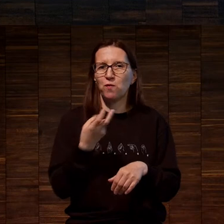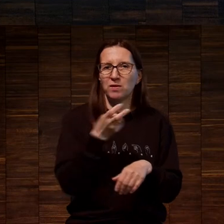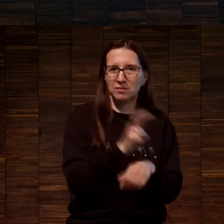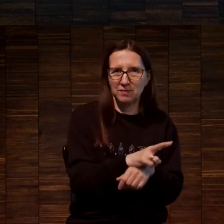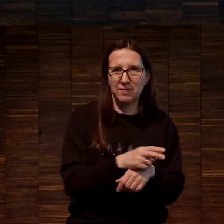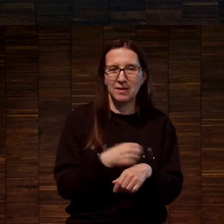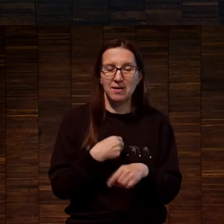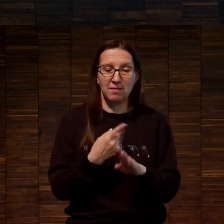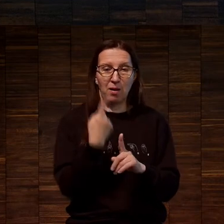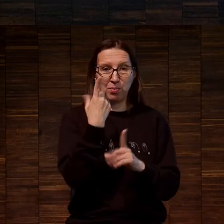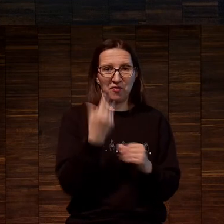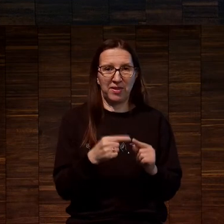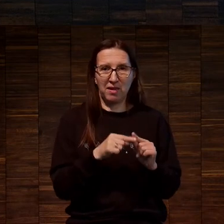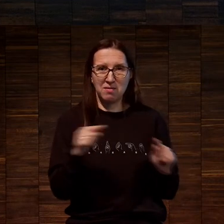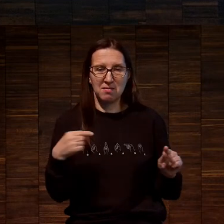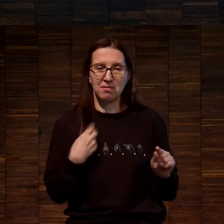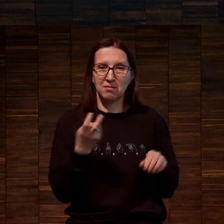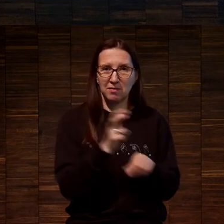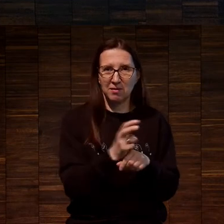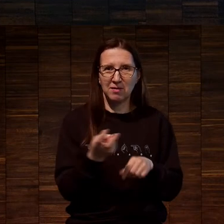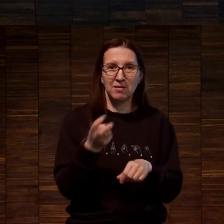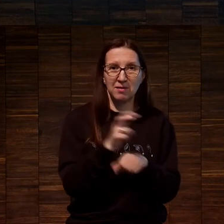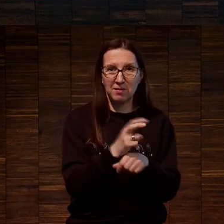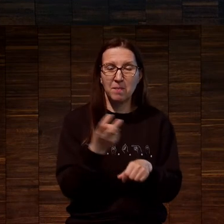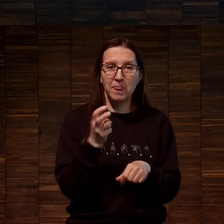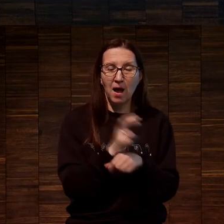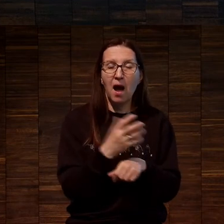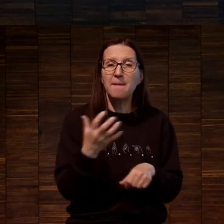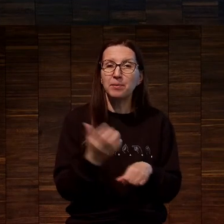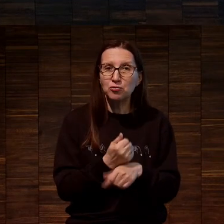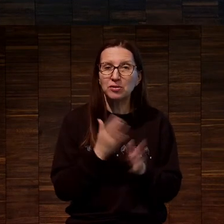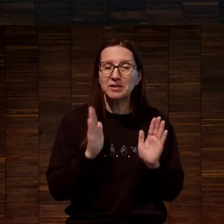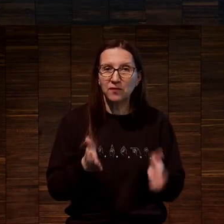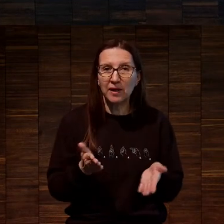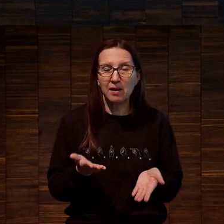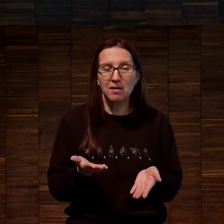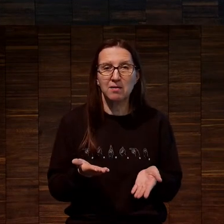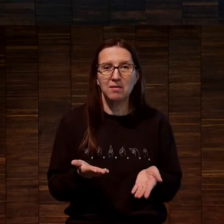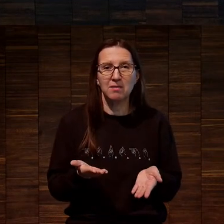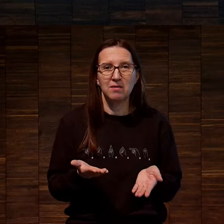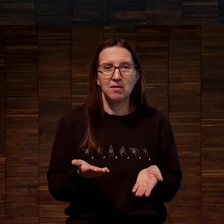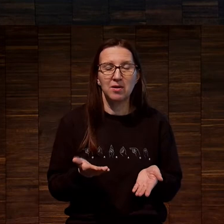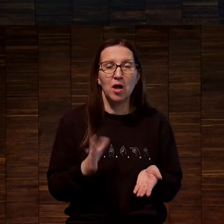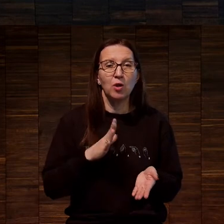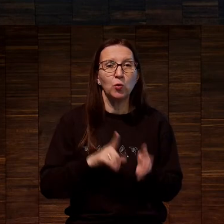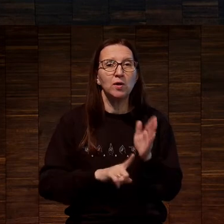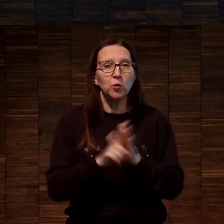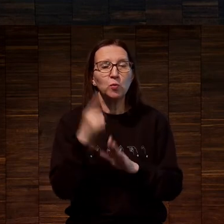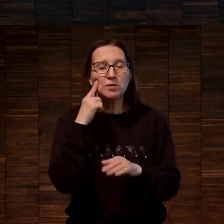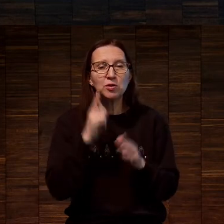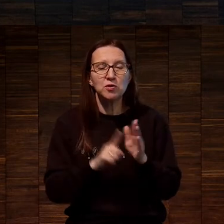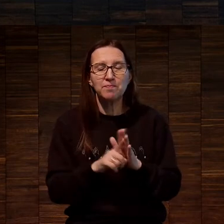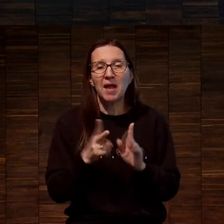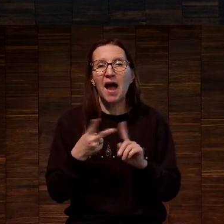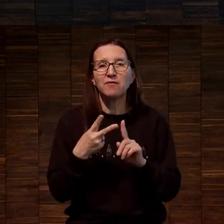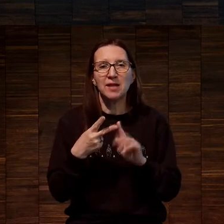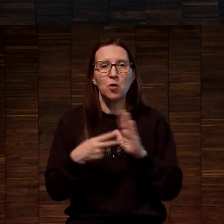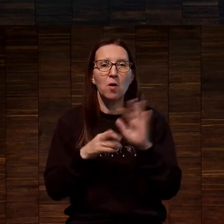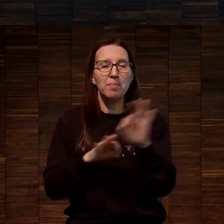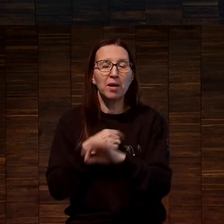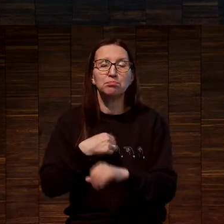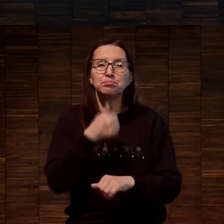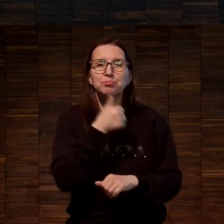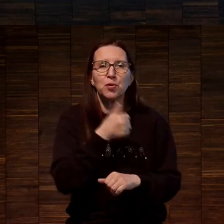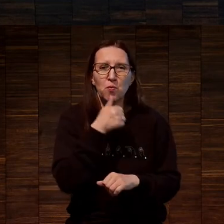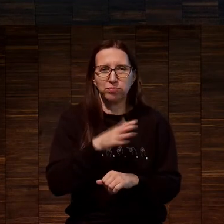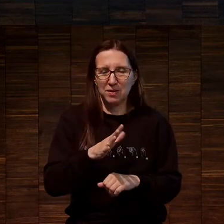Ну, за день, да. И вот здесь вот момент все-таки, как вы для себя, вот, или просто вы пока только начинаете про это думать? Первый проект был пробным.